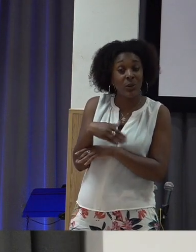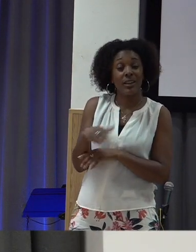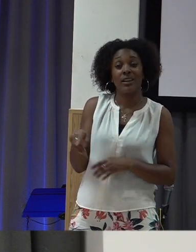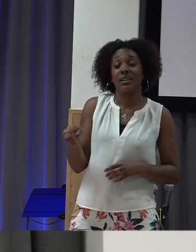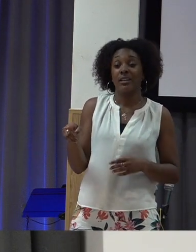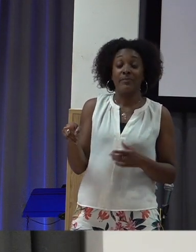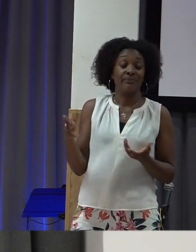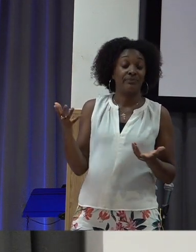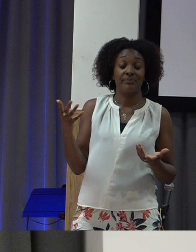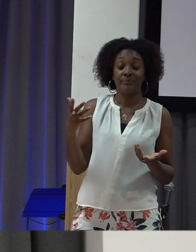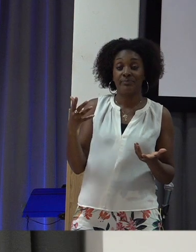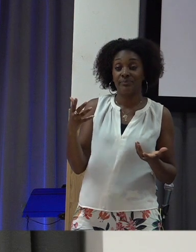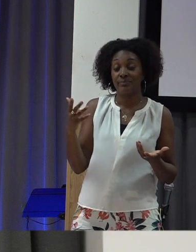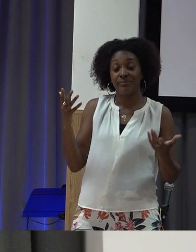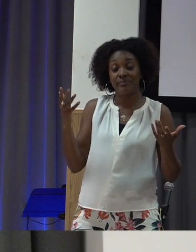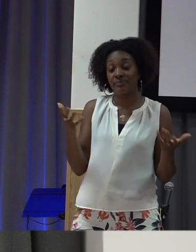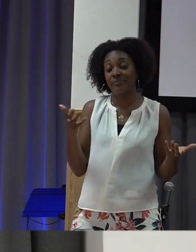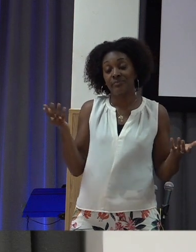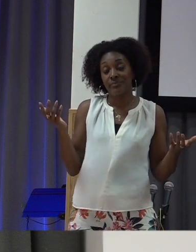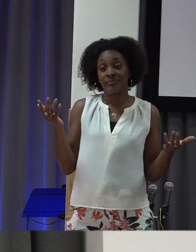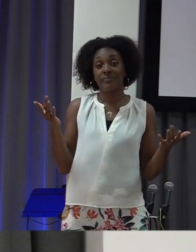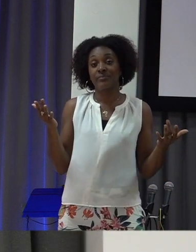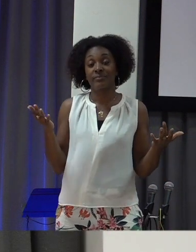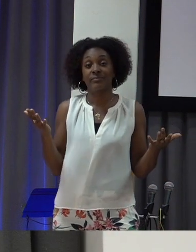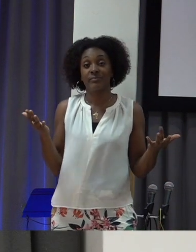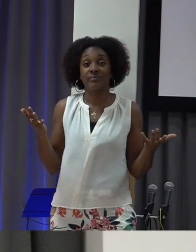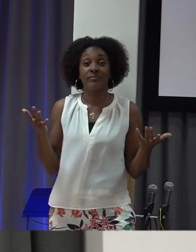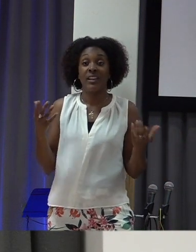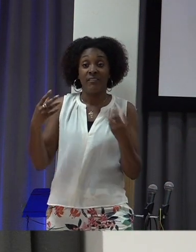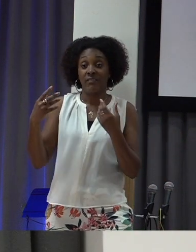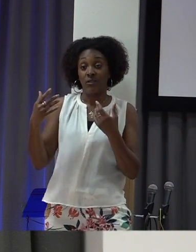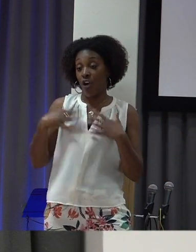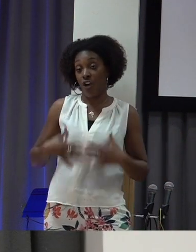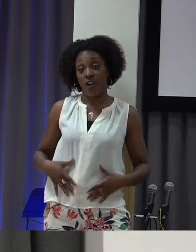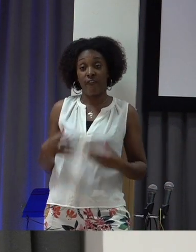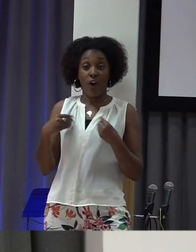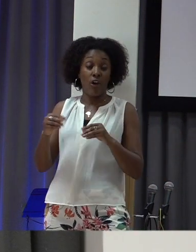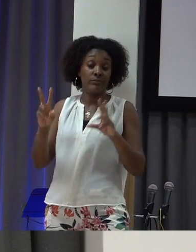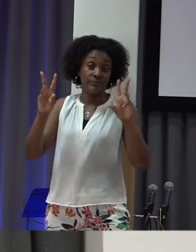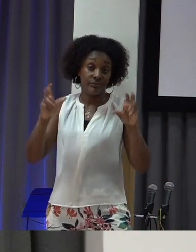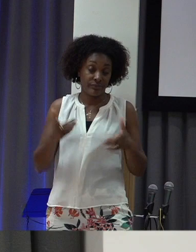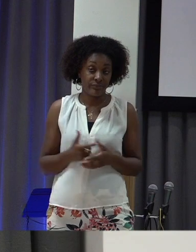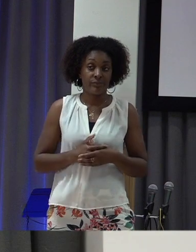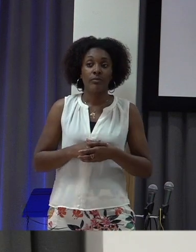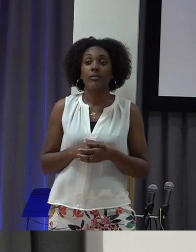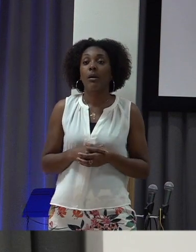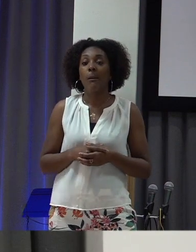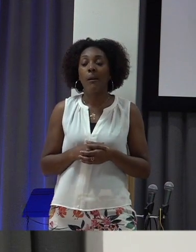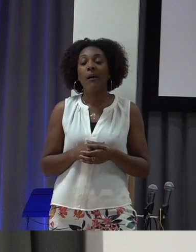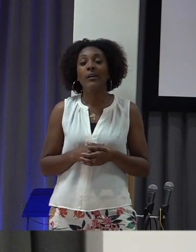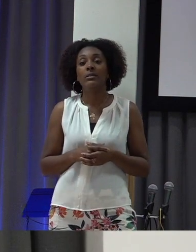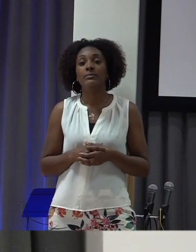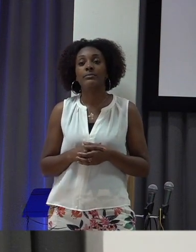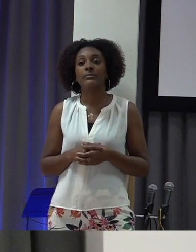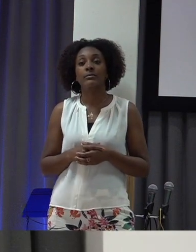proxénétisme, et puis dans la vente de leur corps. Et il